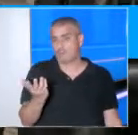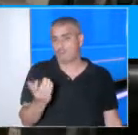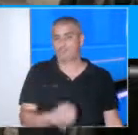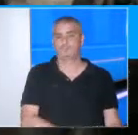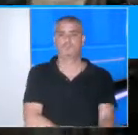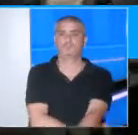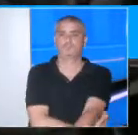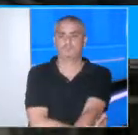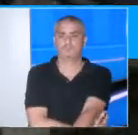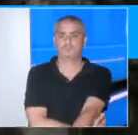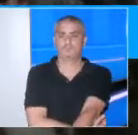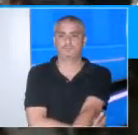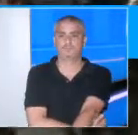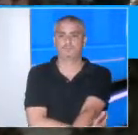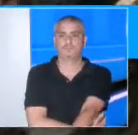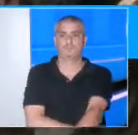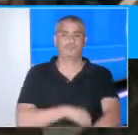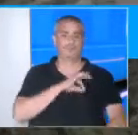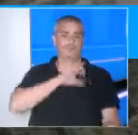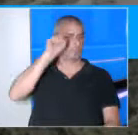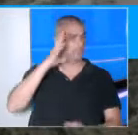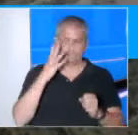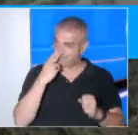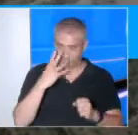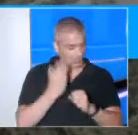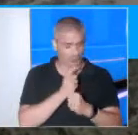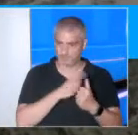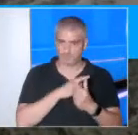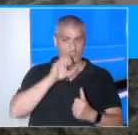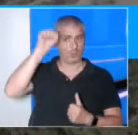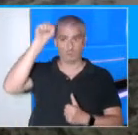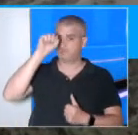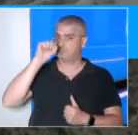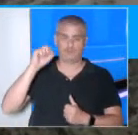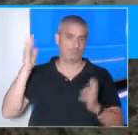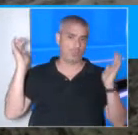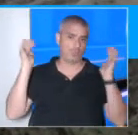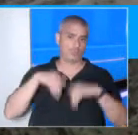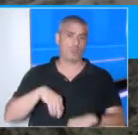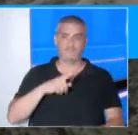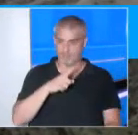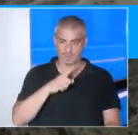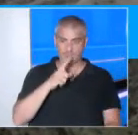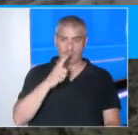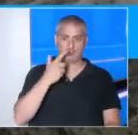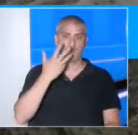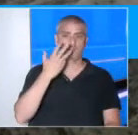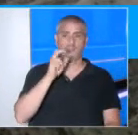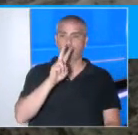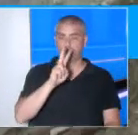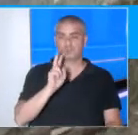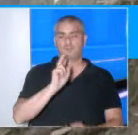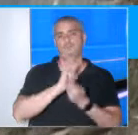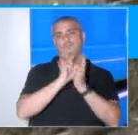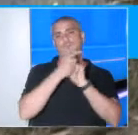זה. הסובייטים ניסו, לא הצליחו. המשטר הקומוניסטי שם נופל ב-92,